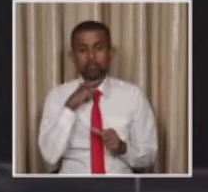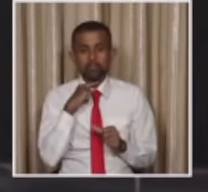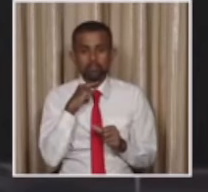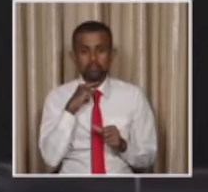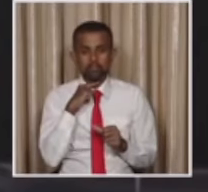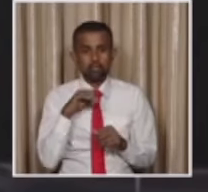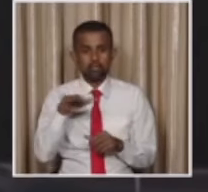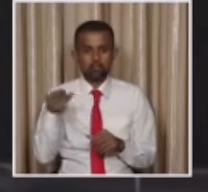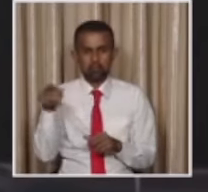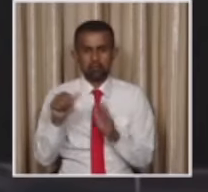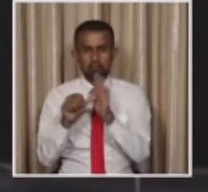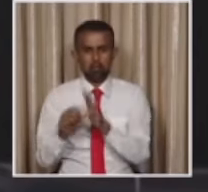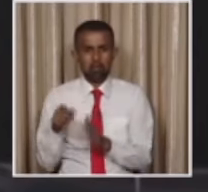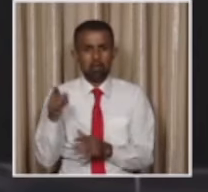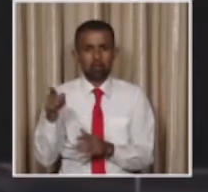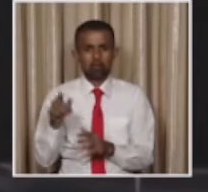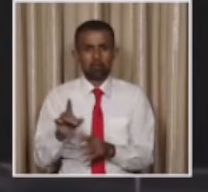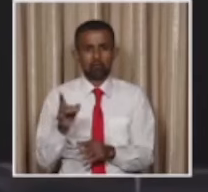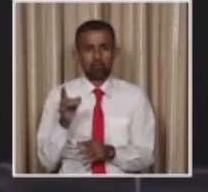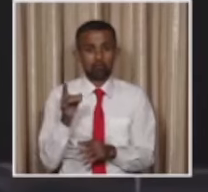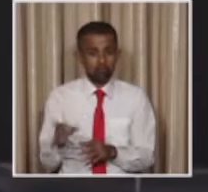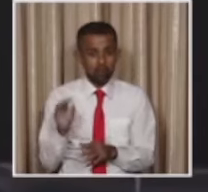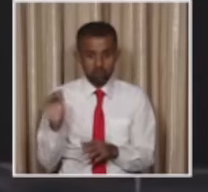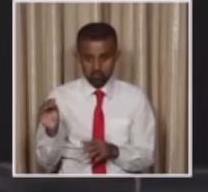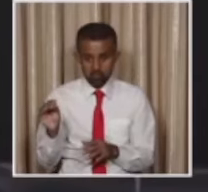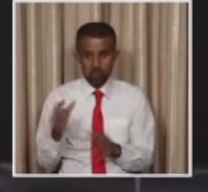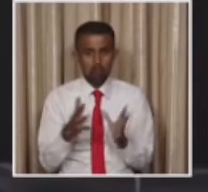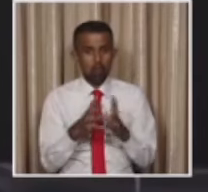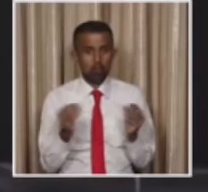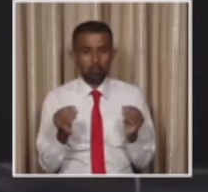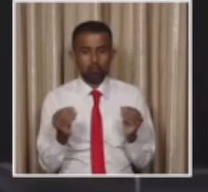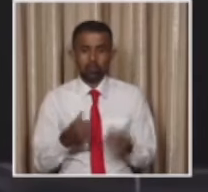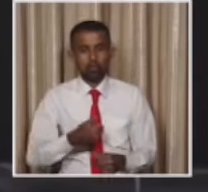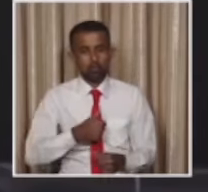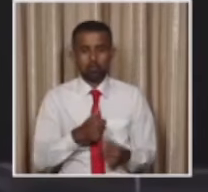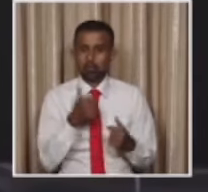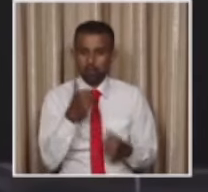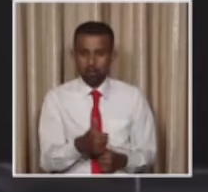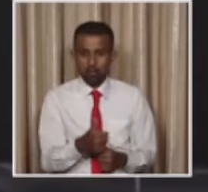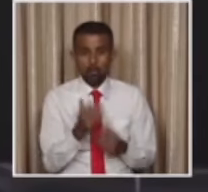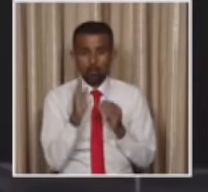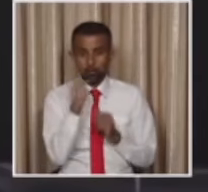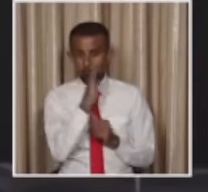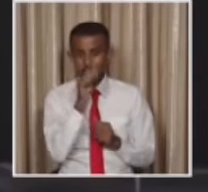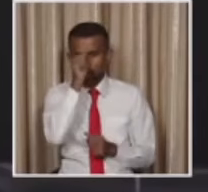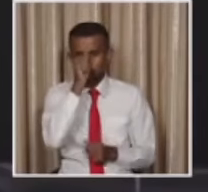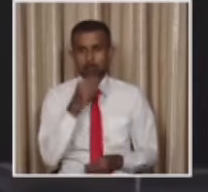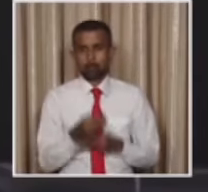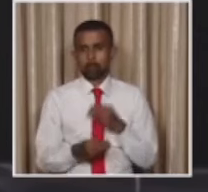අයට සමාජයේ තියෙන අසාධාරණයක් නොසලකිල්ලක් තියෙනවා නම් ඒක නැති කරන්න ගේනවා නම් එකඟයි. ඒකේ නමුවාමෙන් මෙන්න